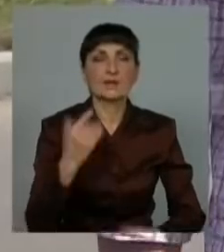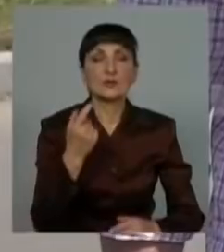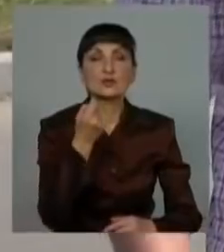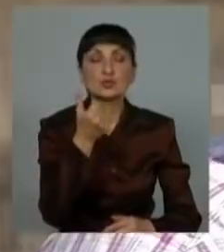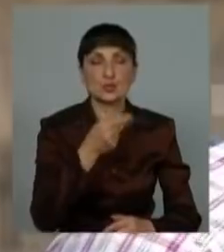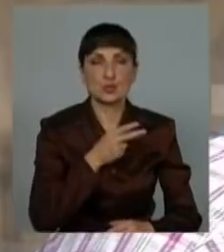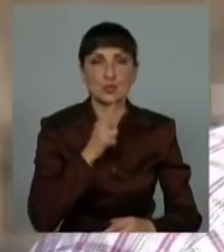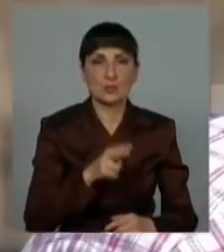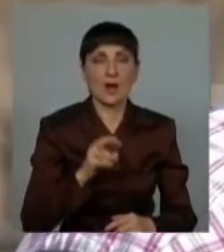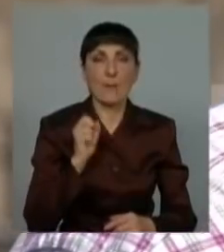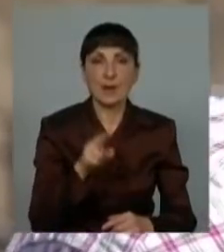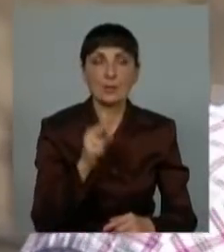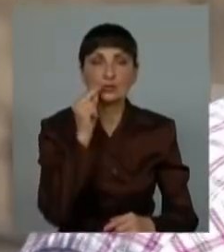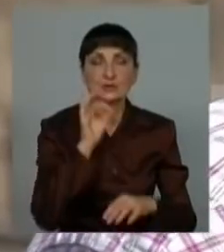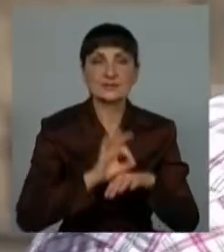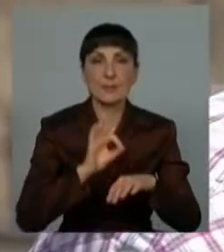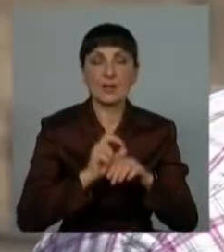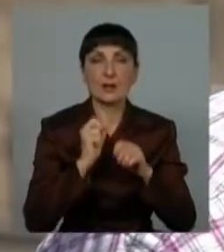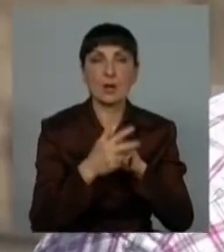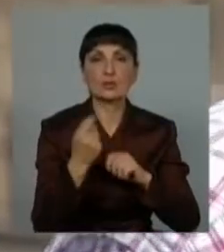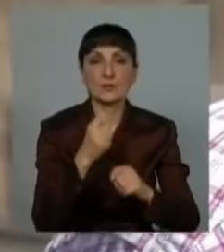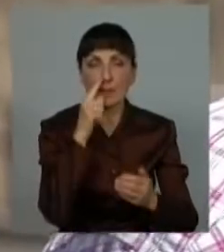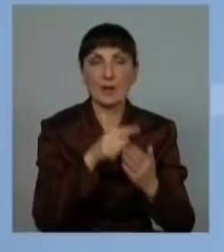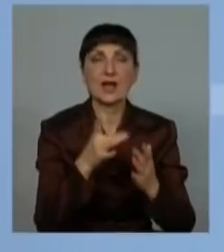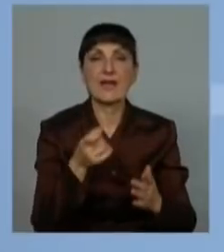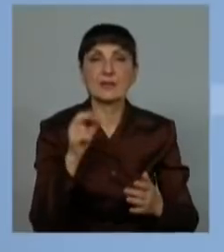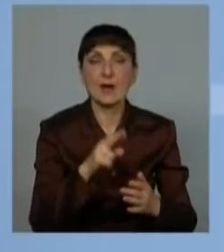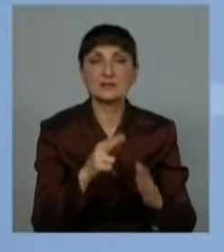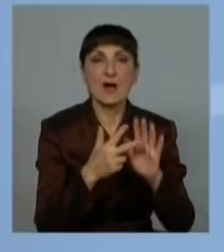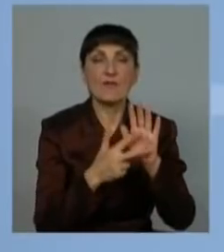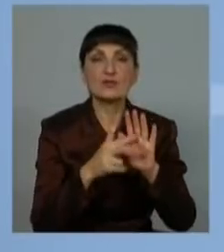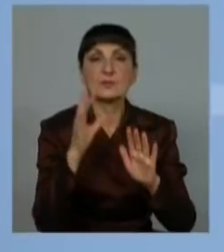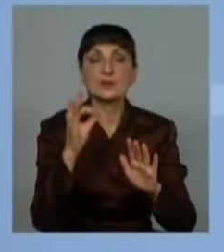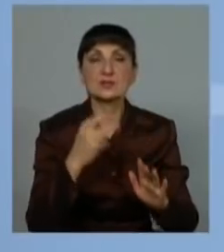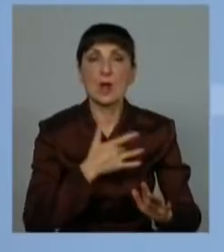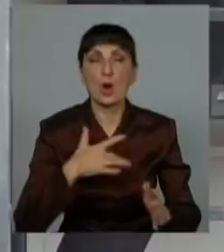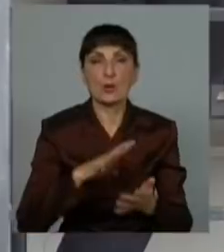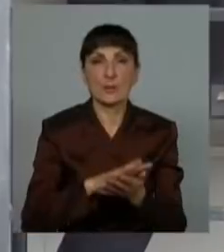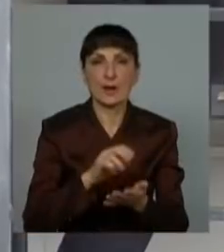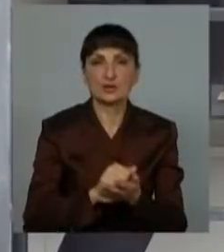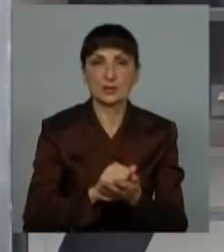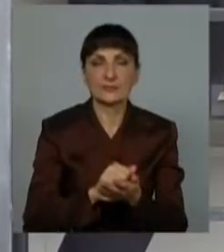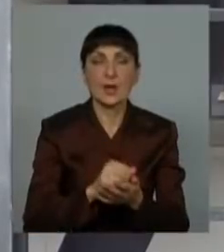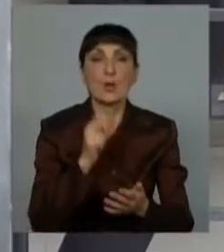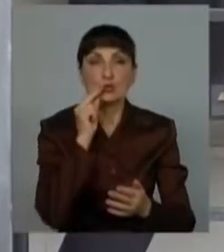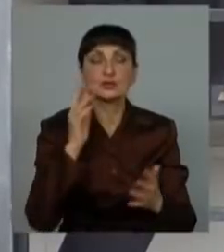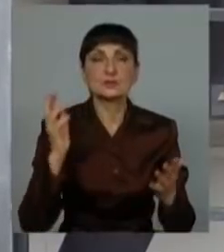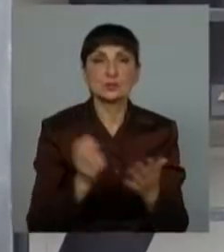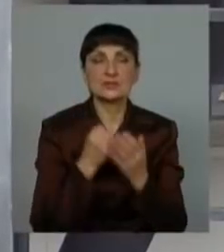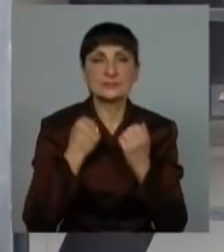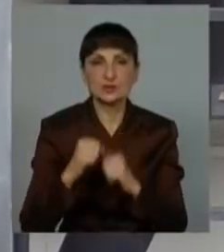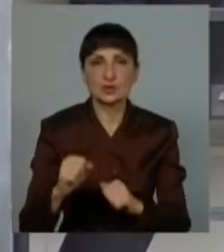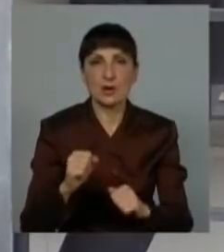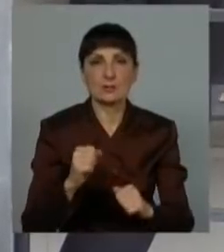буквально на волоске. В апреле мужчина заболел коронавирусом и попал в реанимацию с 80% поражения легких. Благо, мужчина смог избежать